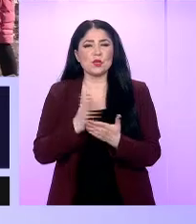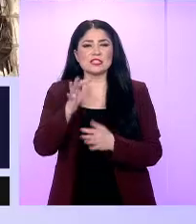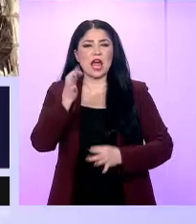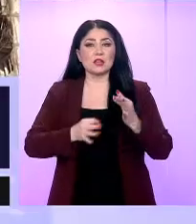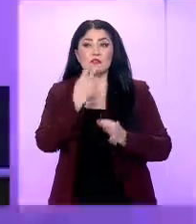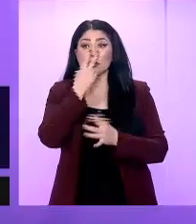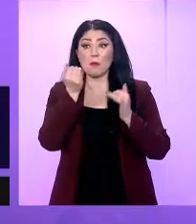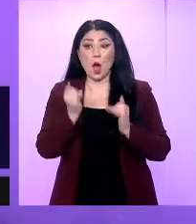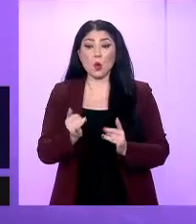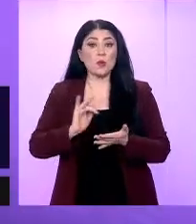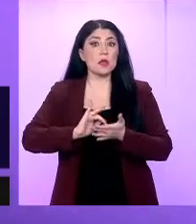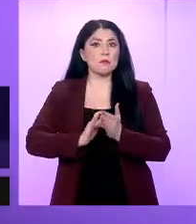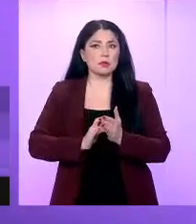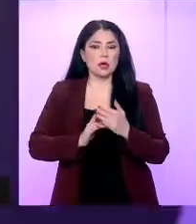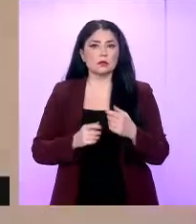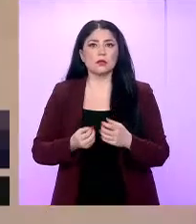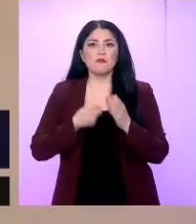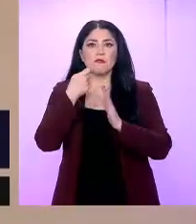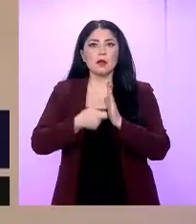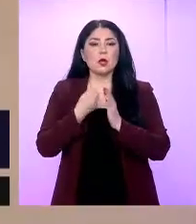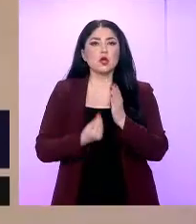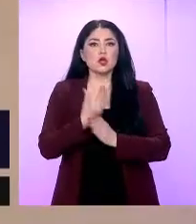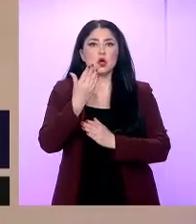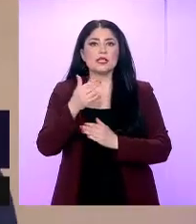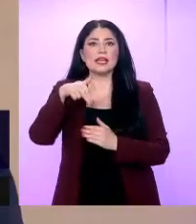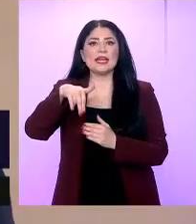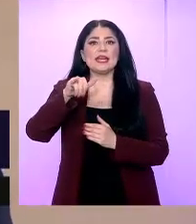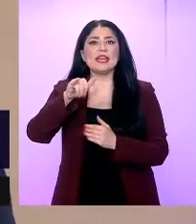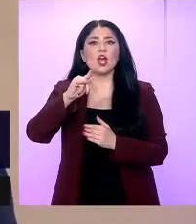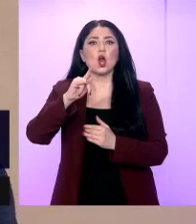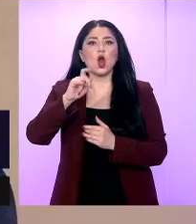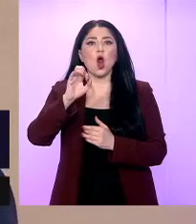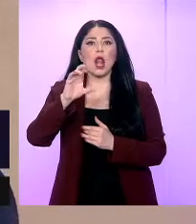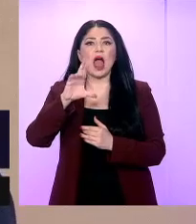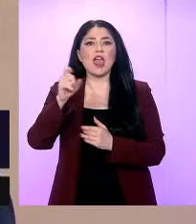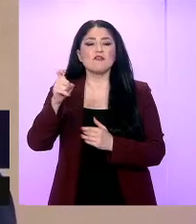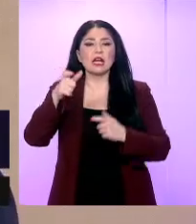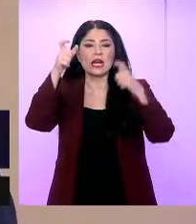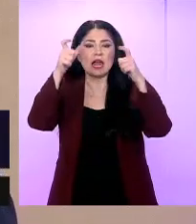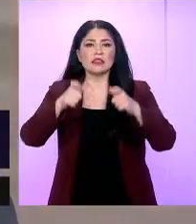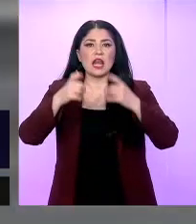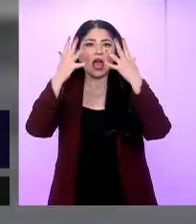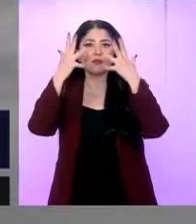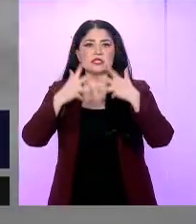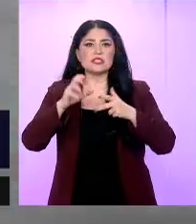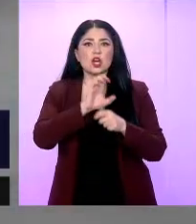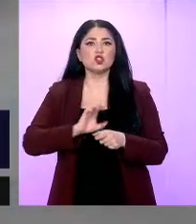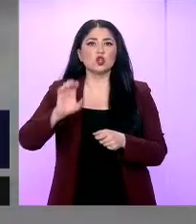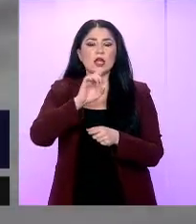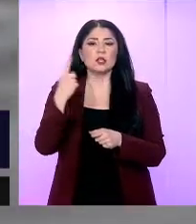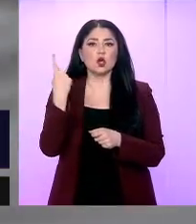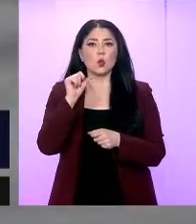Noi vedem acum, imediat, imagini noi din Nicolaev, cu clădirea administrației regionale din oraș, care a fost